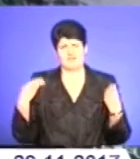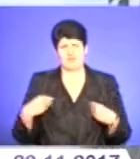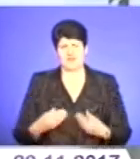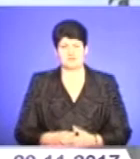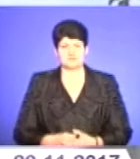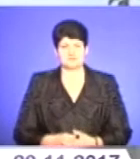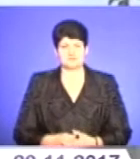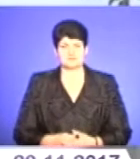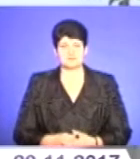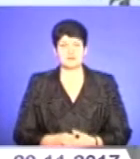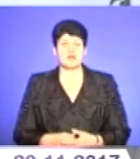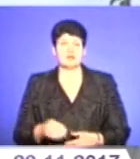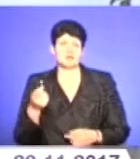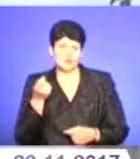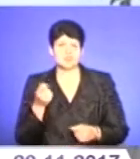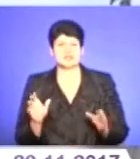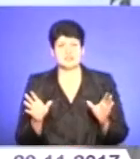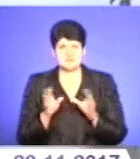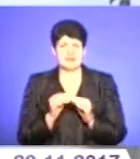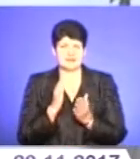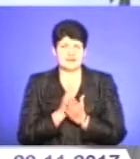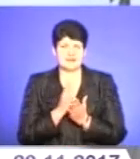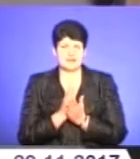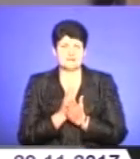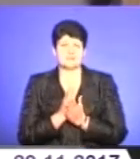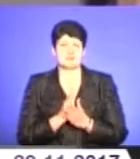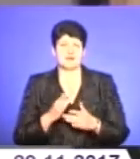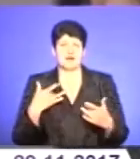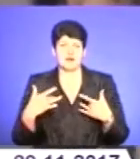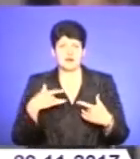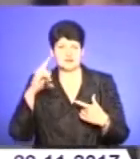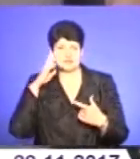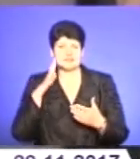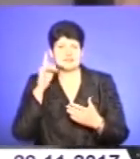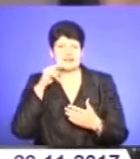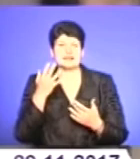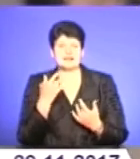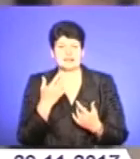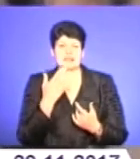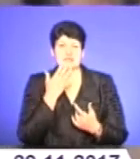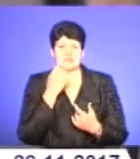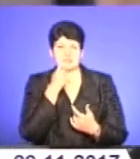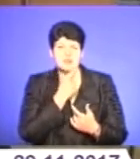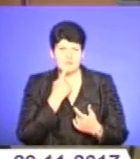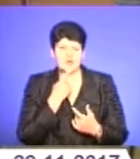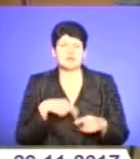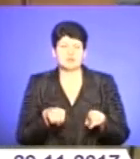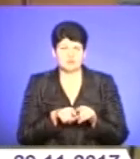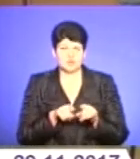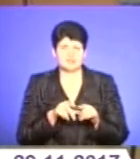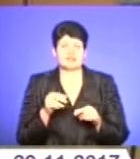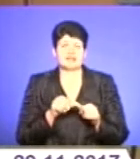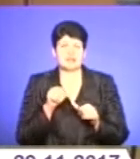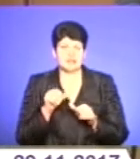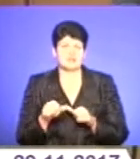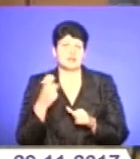вдягнути. Все-таки дещо спільне у красунь є. Айшварія Рай знає кілька іноземних мов. Вікторія теж, окрім обов'язкових в школі англійської